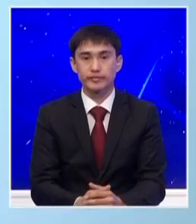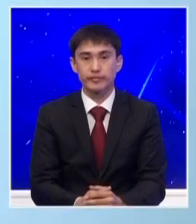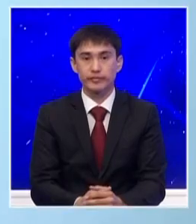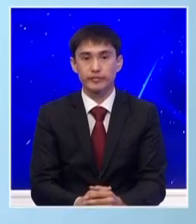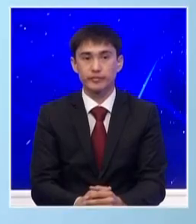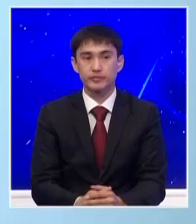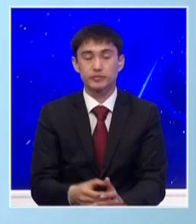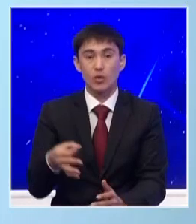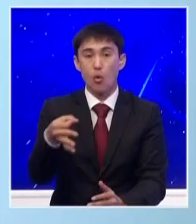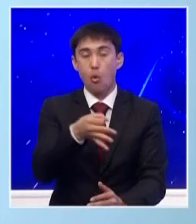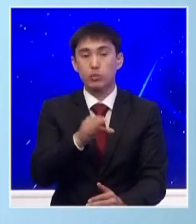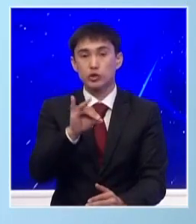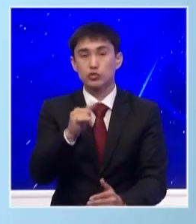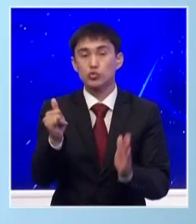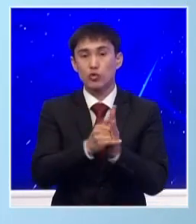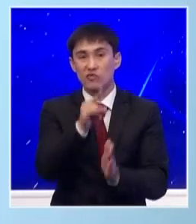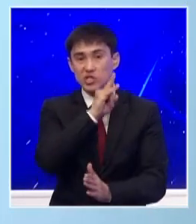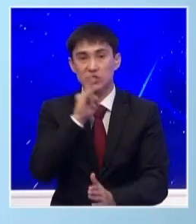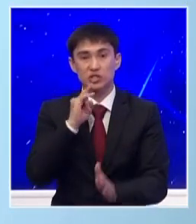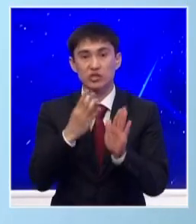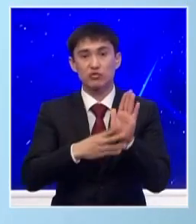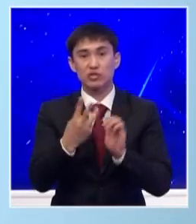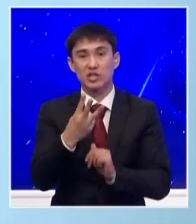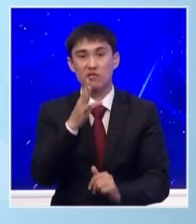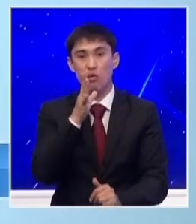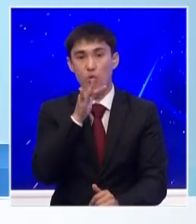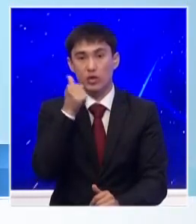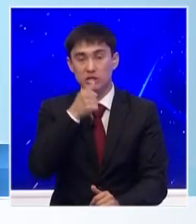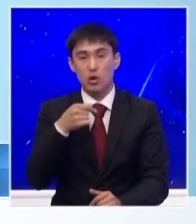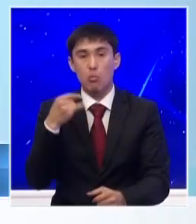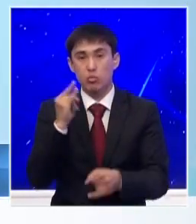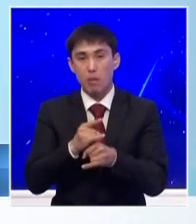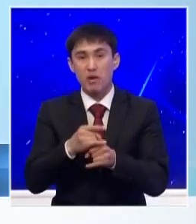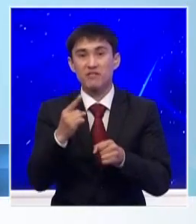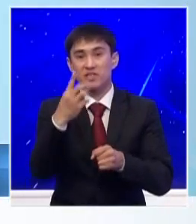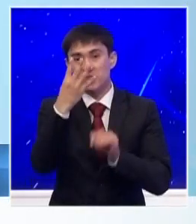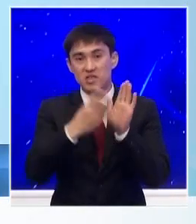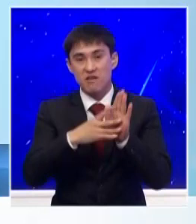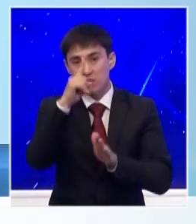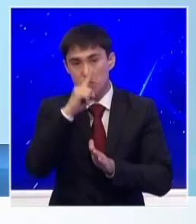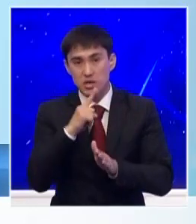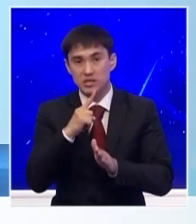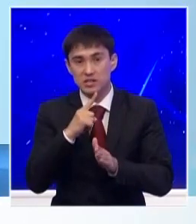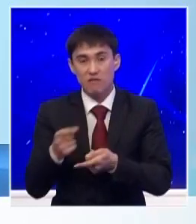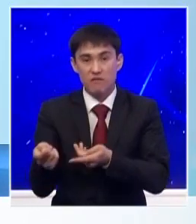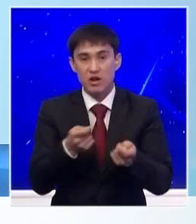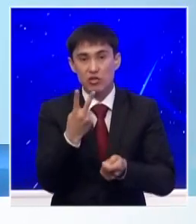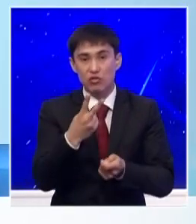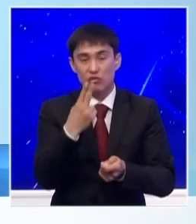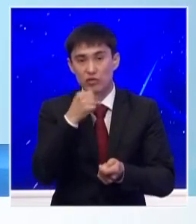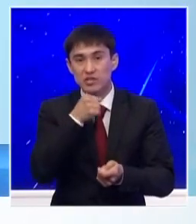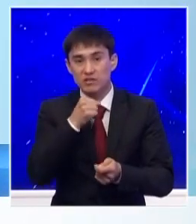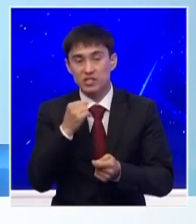В области ЖТСУ установлена женщина 93-го года рождения, которая путем обмана в течение 9 месяцев вовлекала в занятия проституции двух